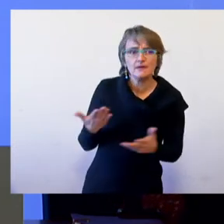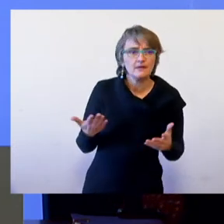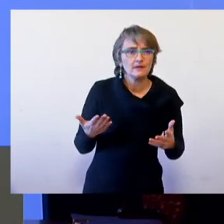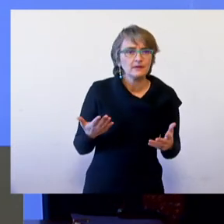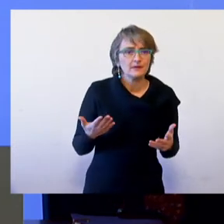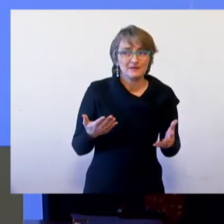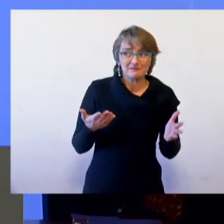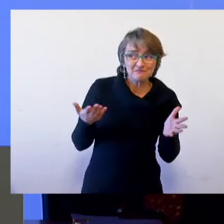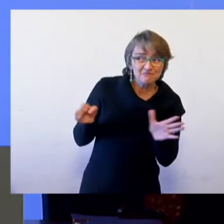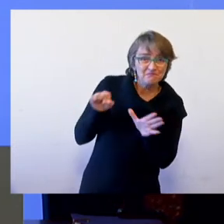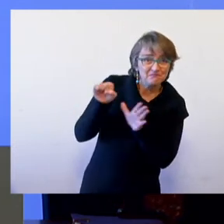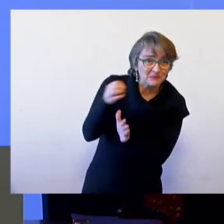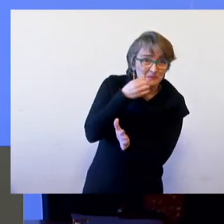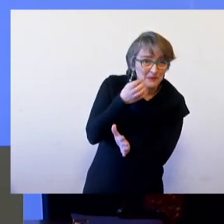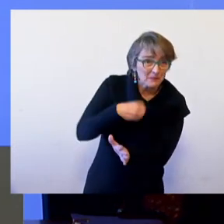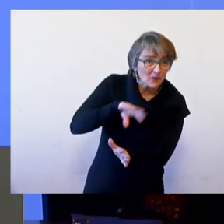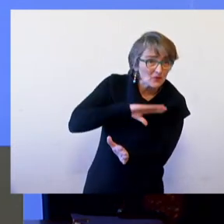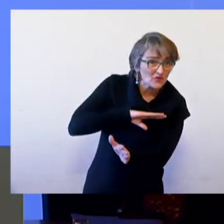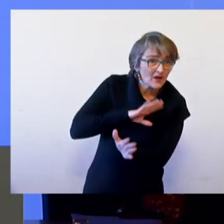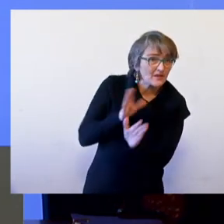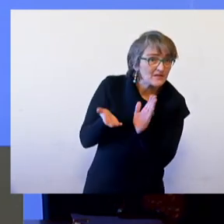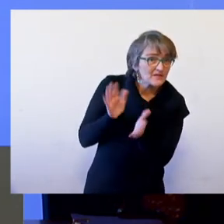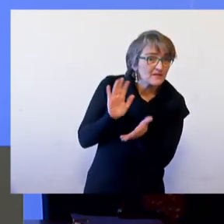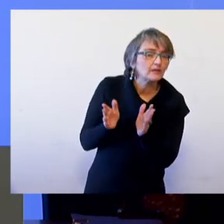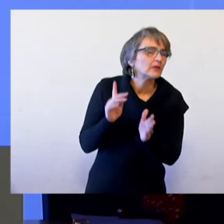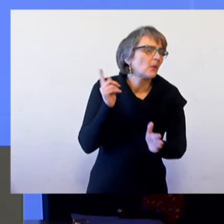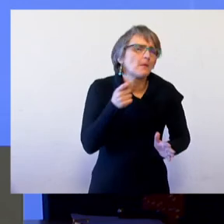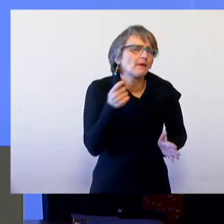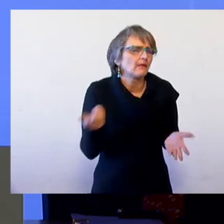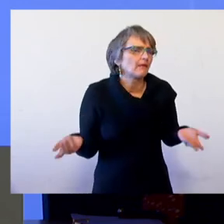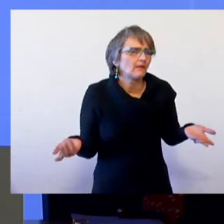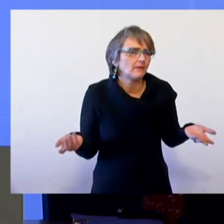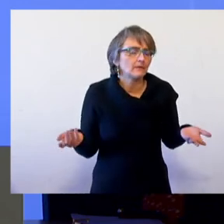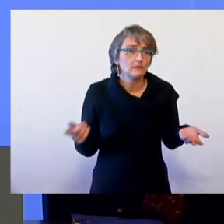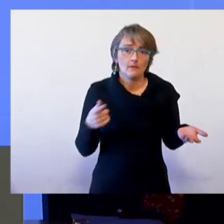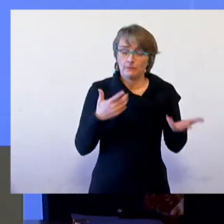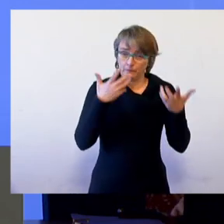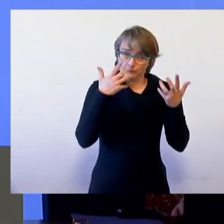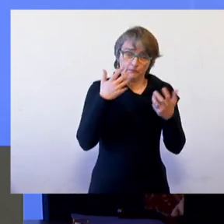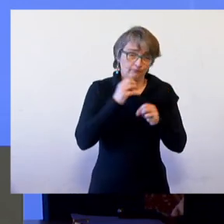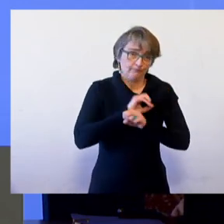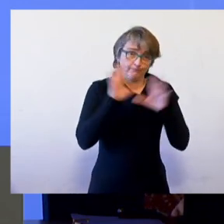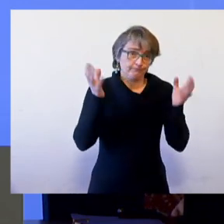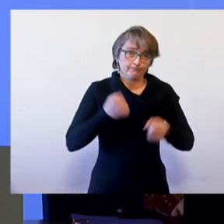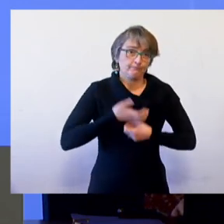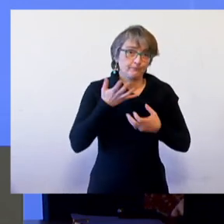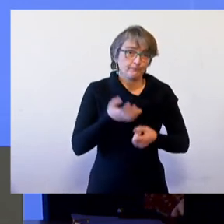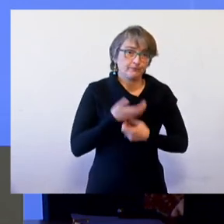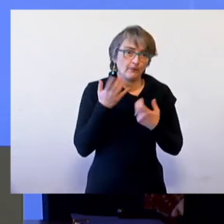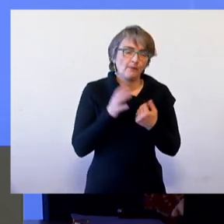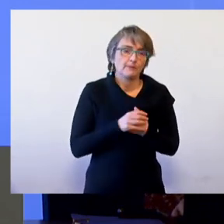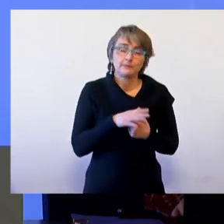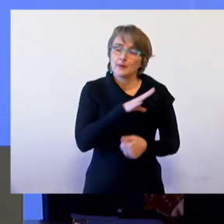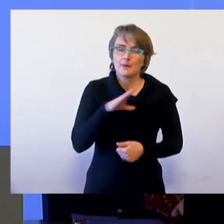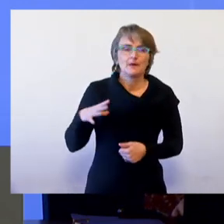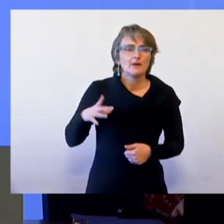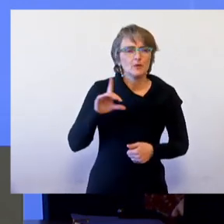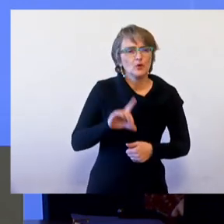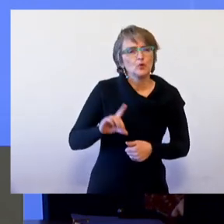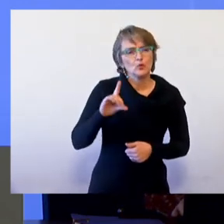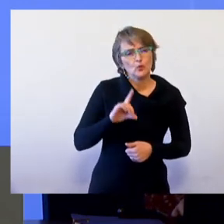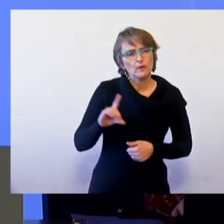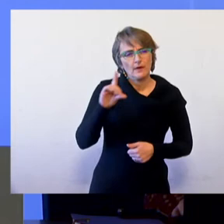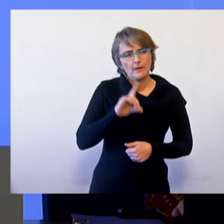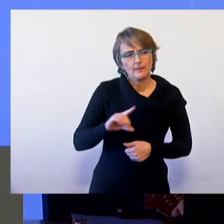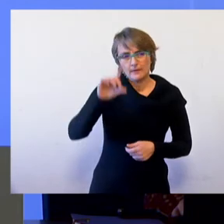en charge? Et là, je veux le dire avec beaucoup de clarté. L'honnêteté, Madame Doulin, mais peut-être vous ne